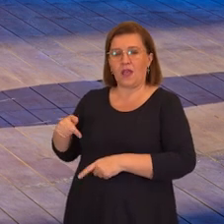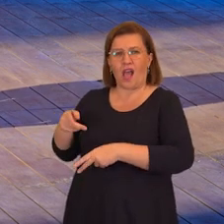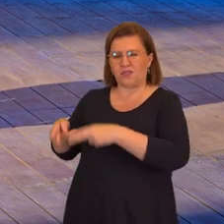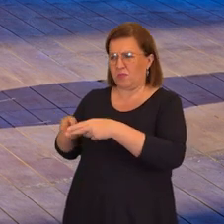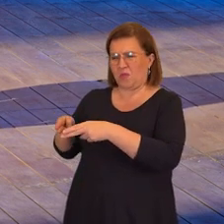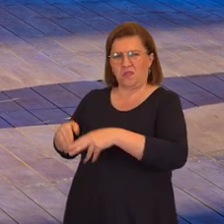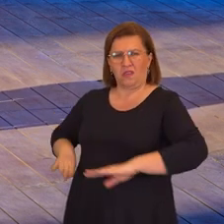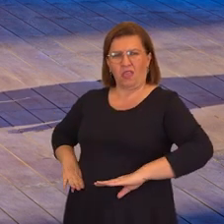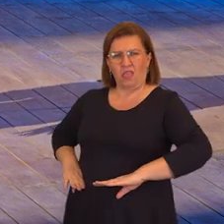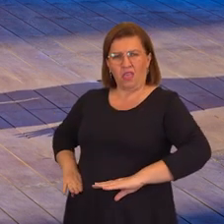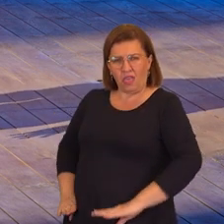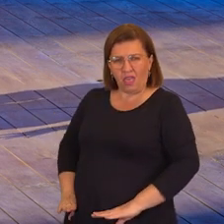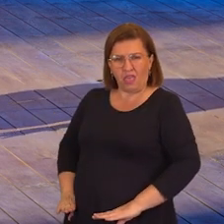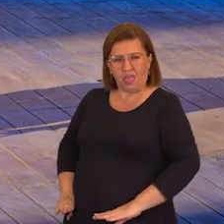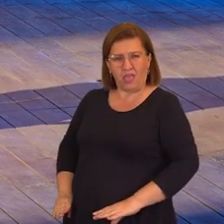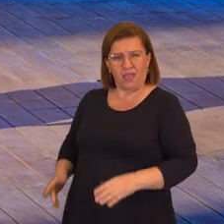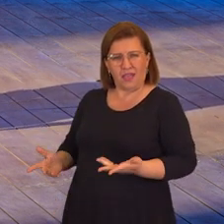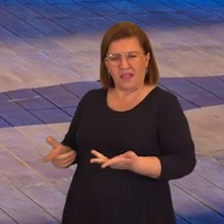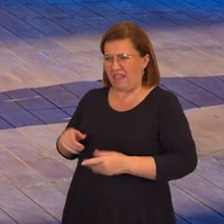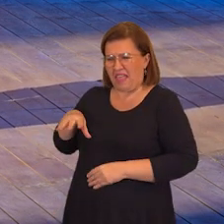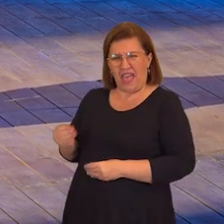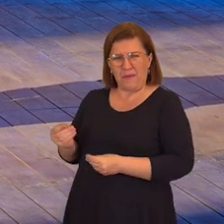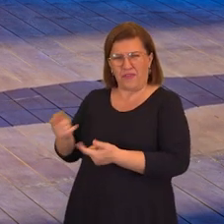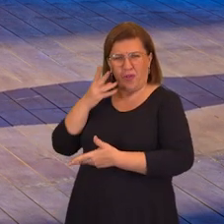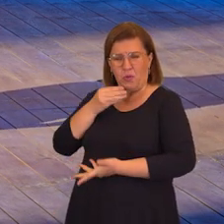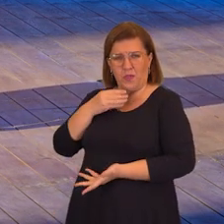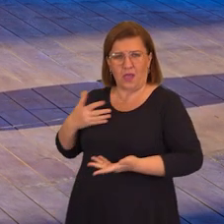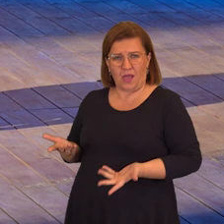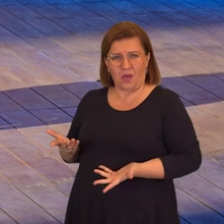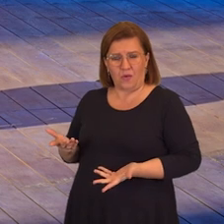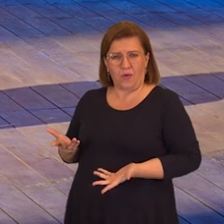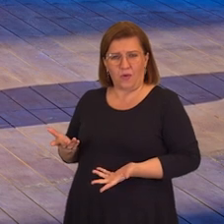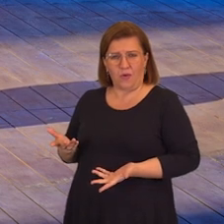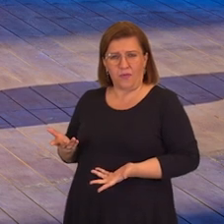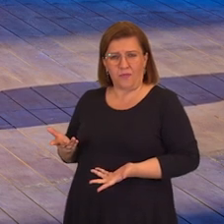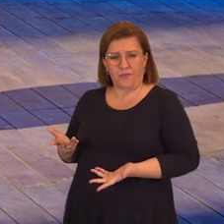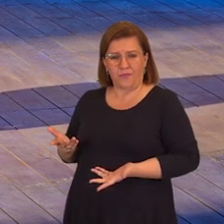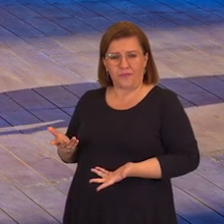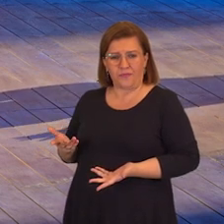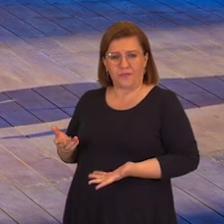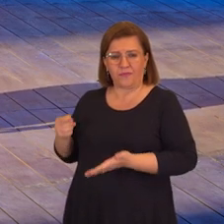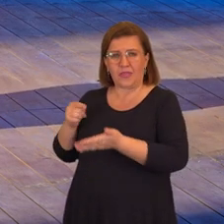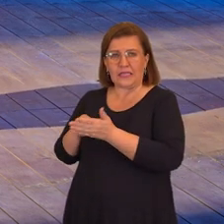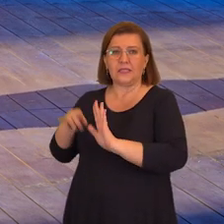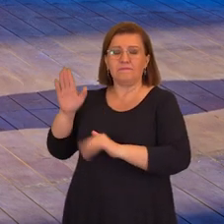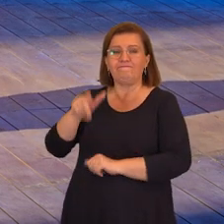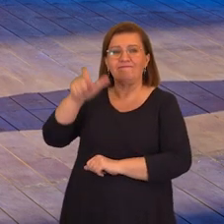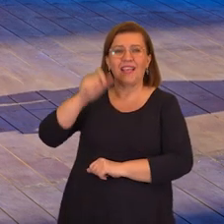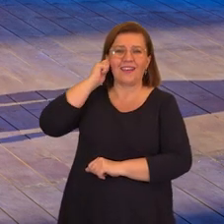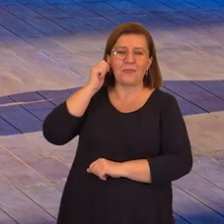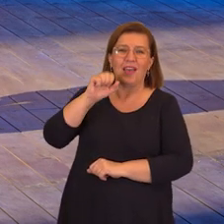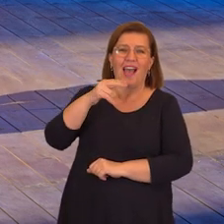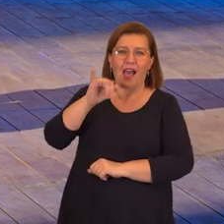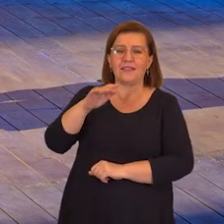te spodnie, było z nimi coś zdecydowanie nie tak. Były założone za nisko. Ania, niewiele